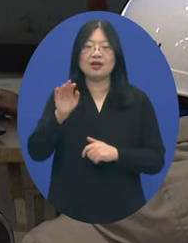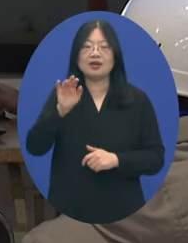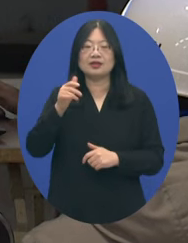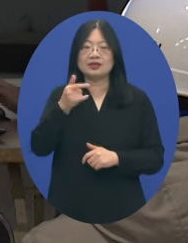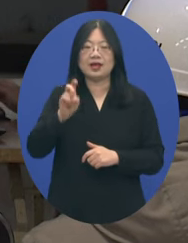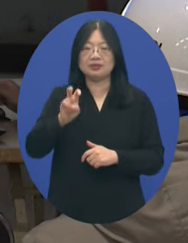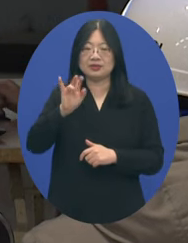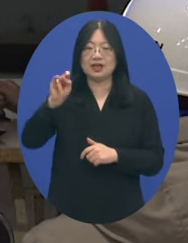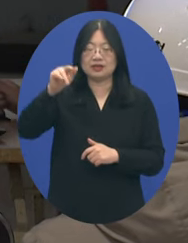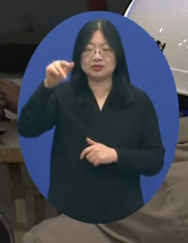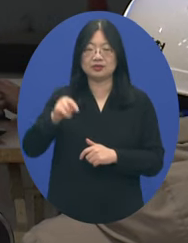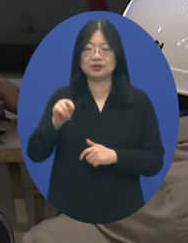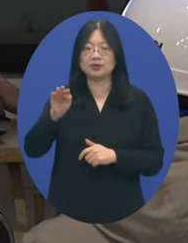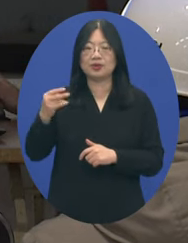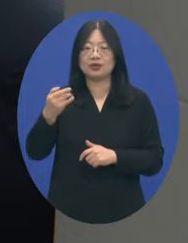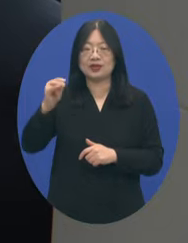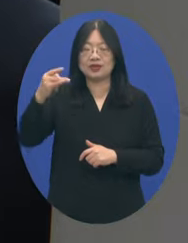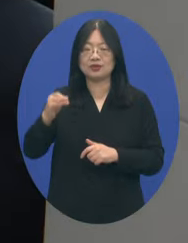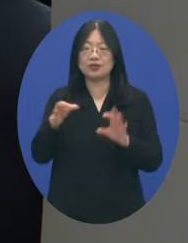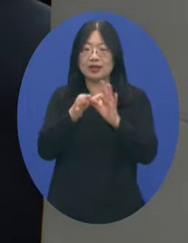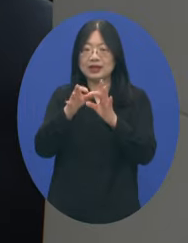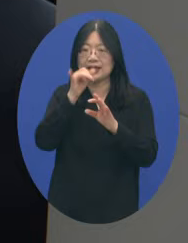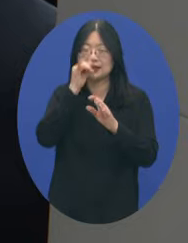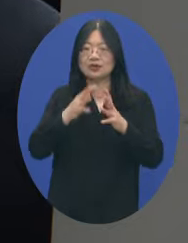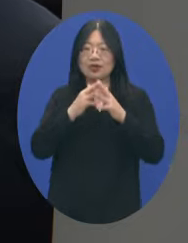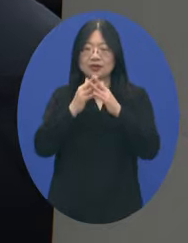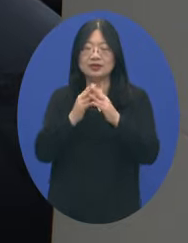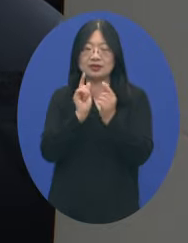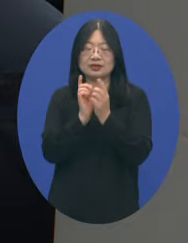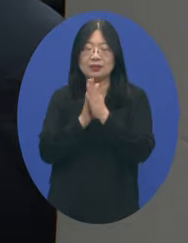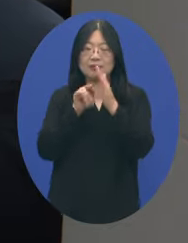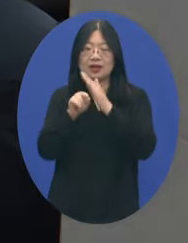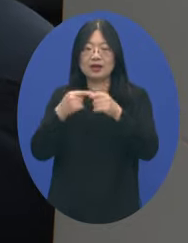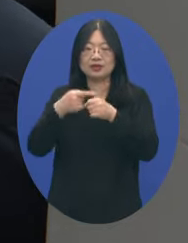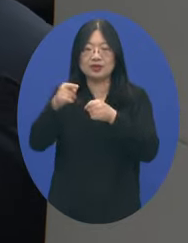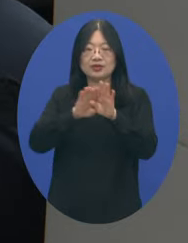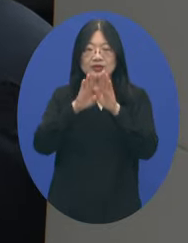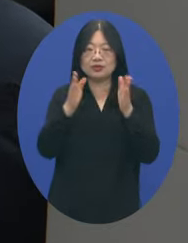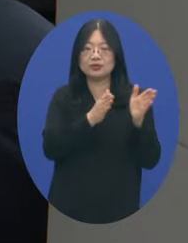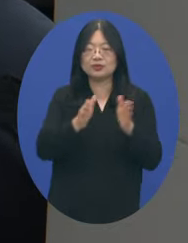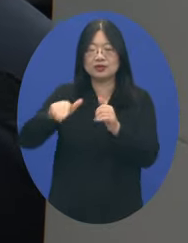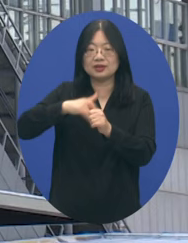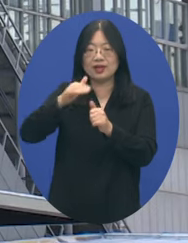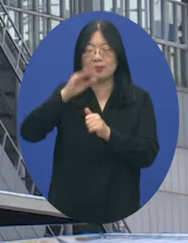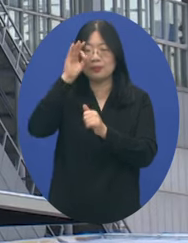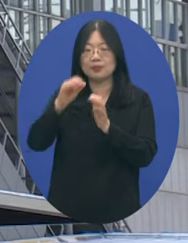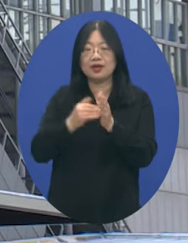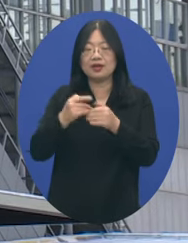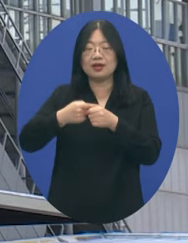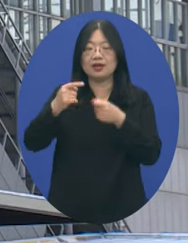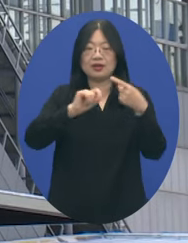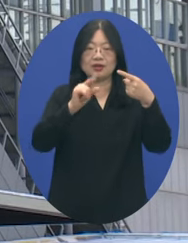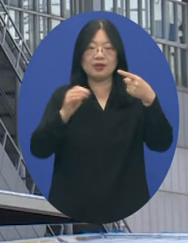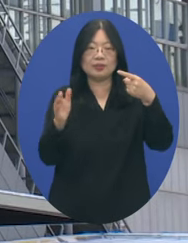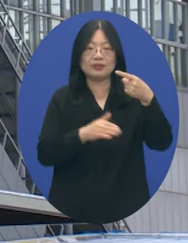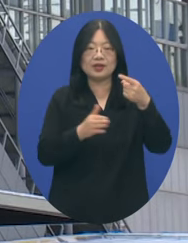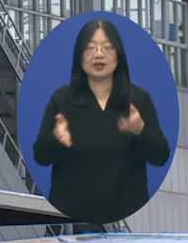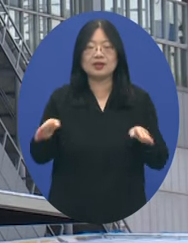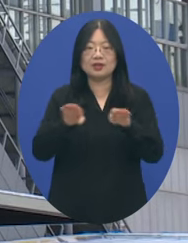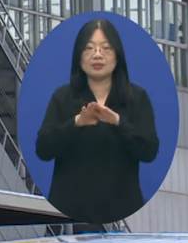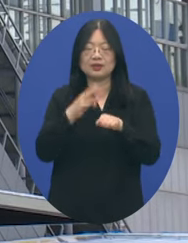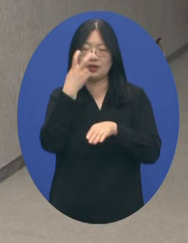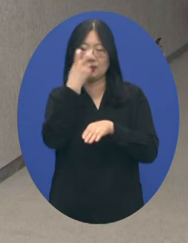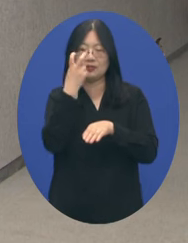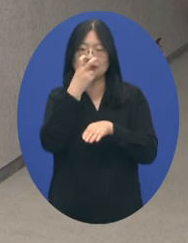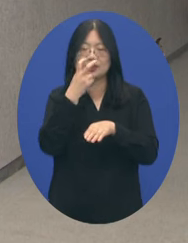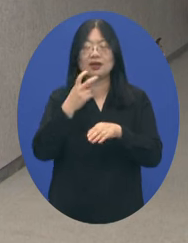연결하는 별래 건설공사 현장을 방문해 내년 개통 준비 상황을 점검했습니다 내년 1월부터 시설물